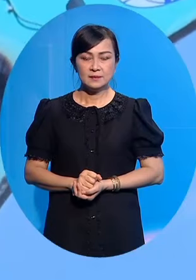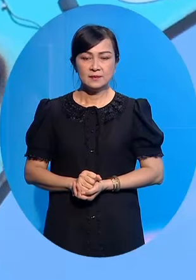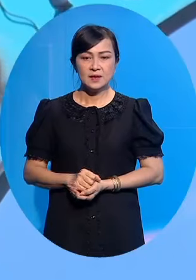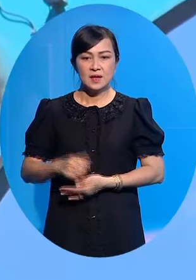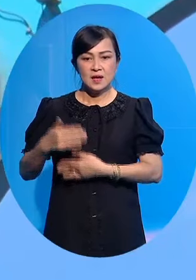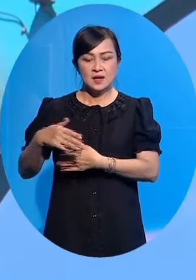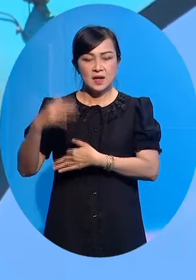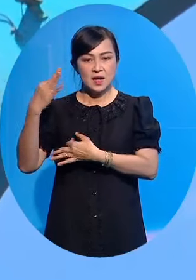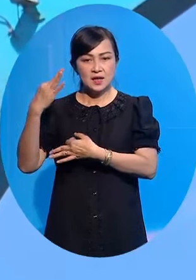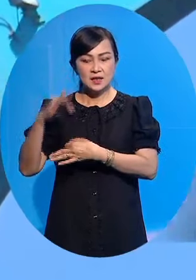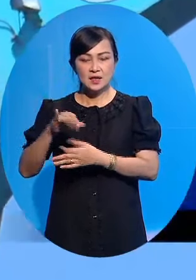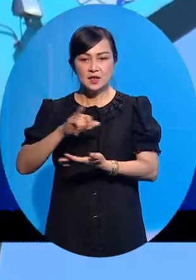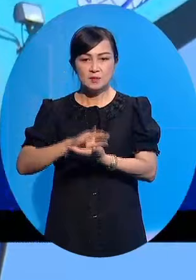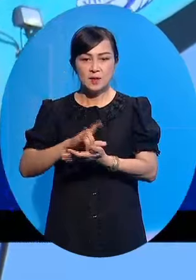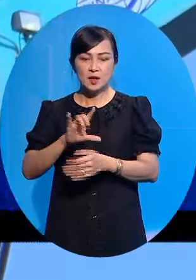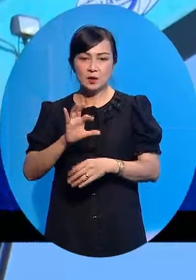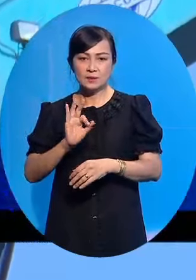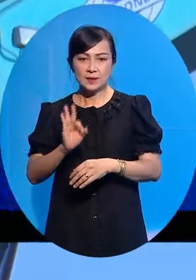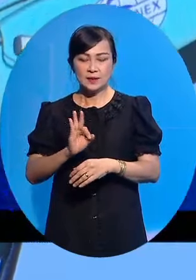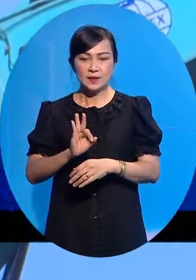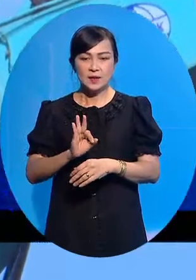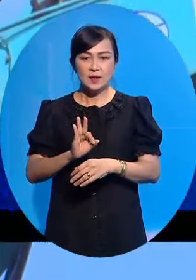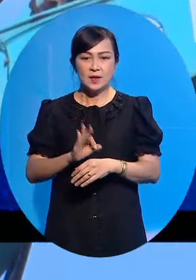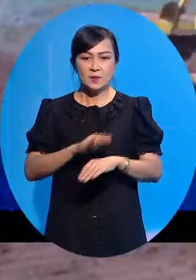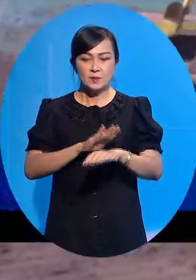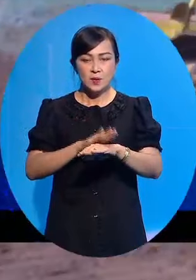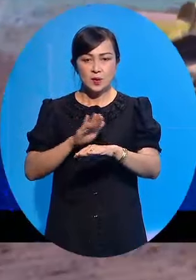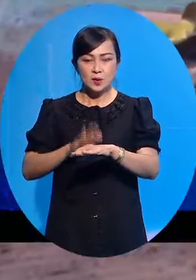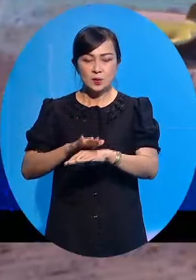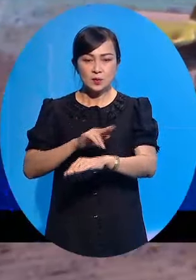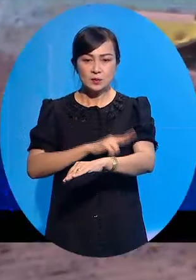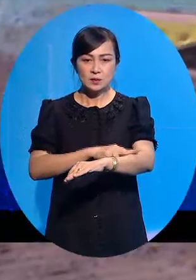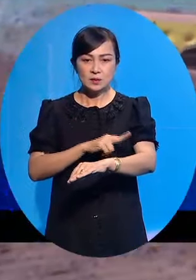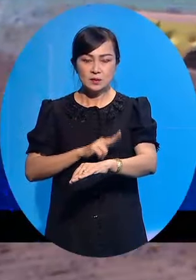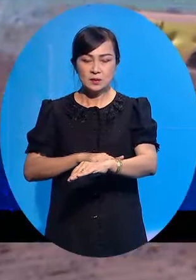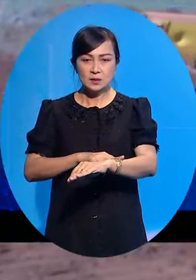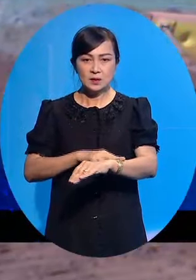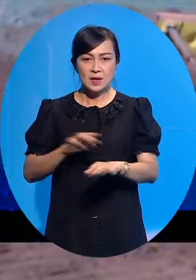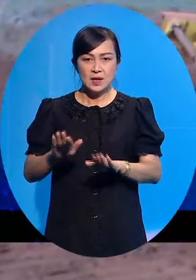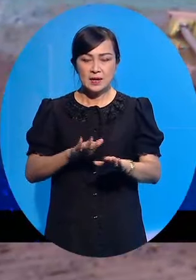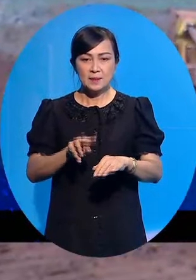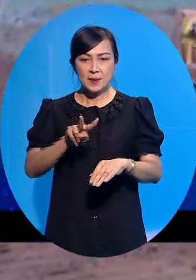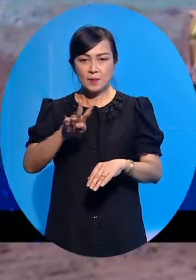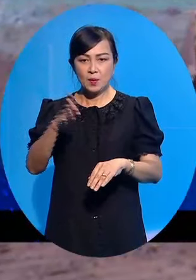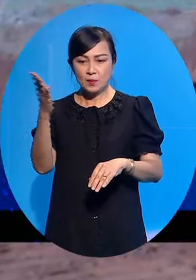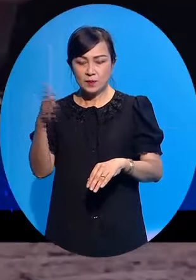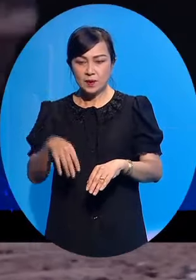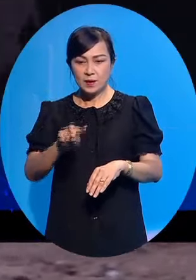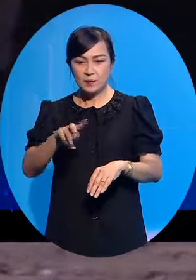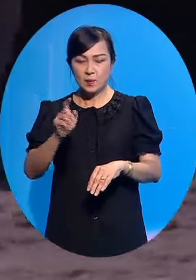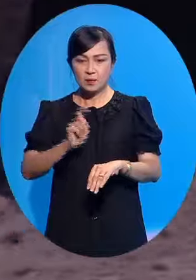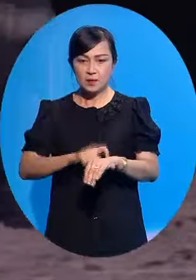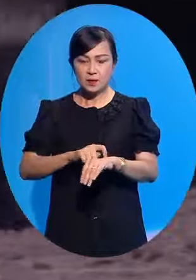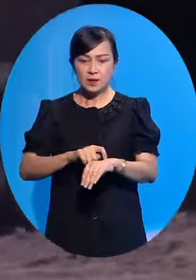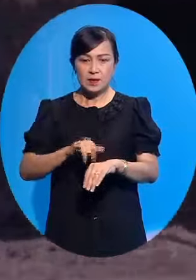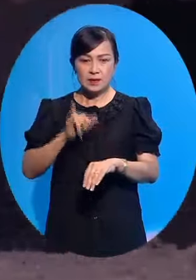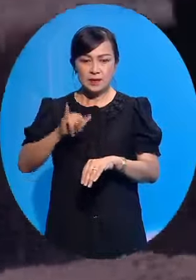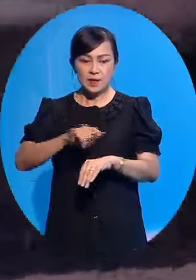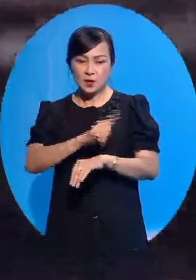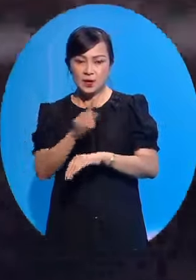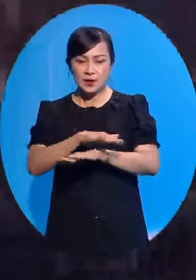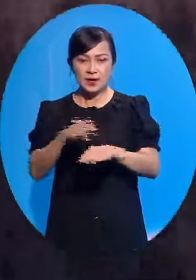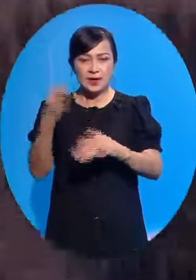Những ngày giáp Tết, tại sân bay Long Thành, các nhà thầu vẫn huy động toàn bộ lực lượng chia ca thi công 24/24 giờ. Riêng trong 6 ngày nghỉ